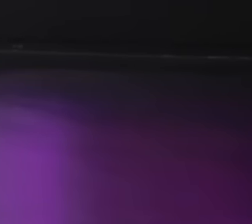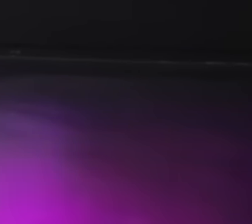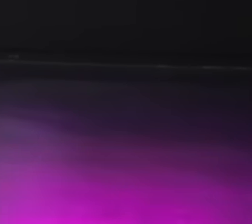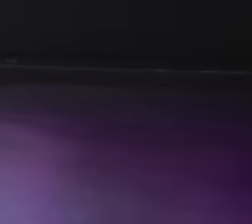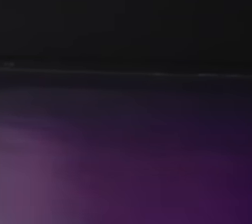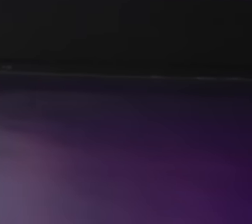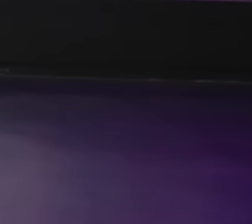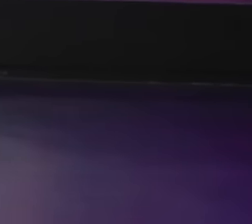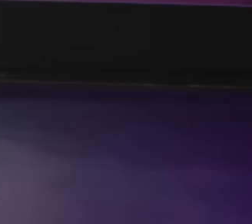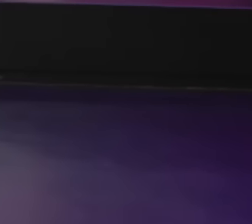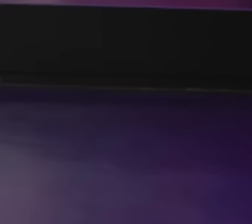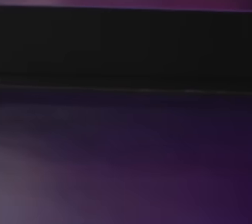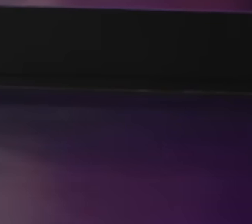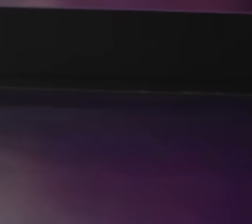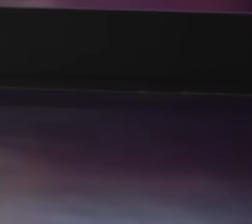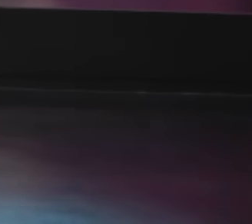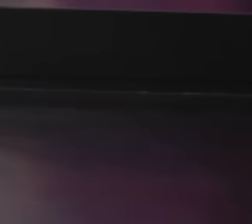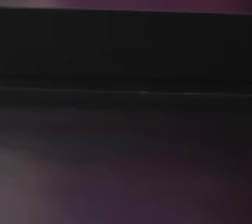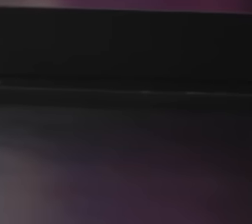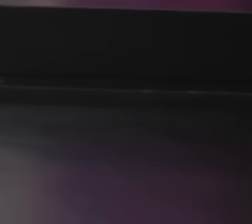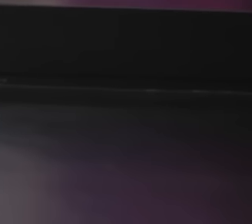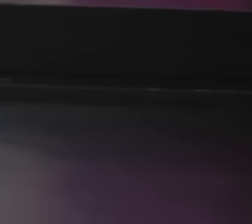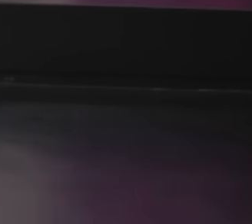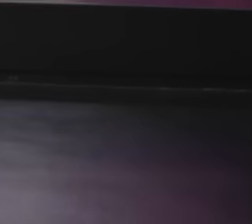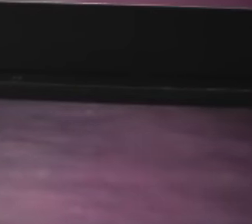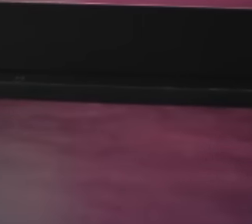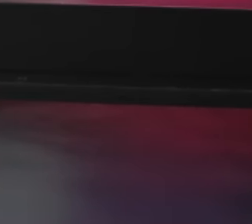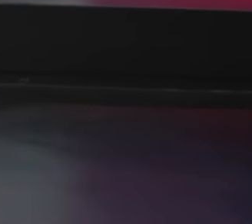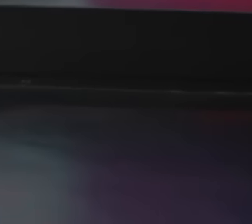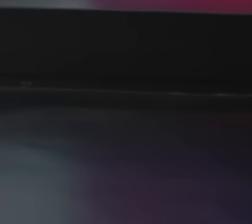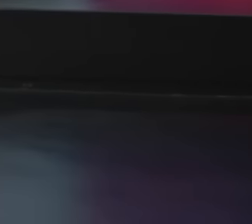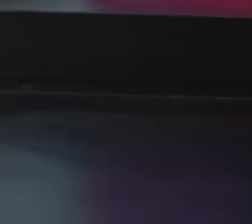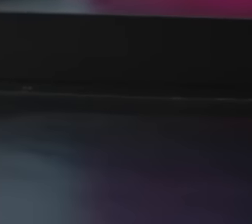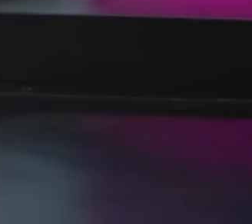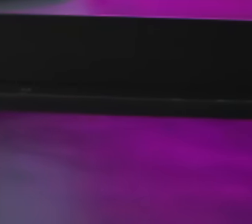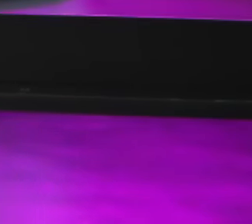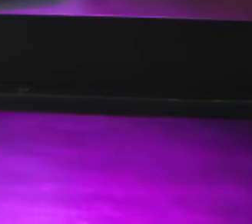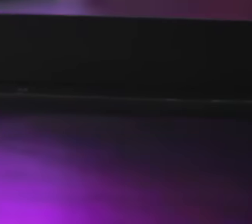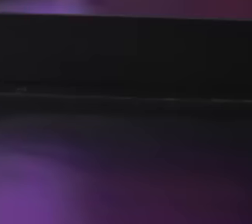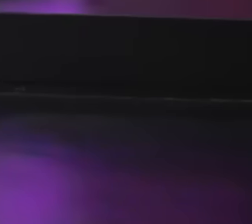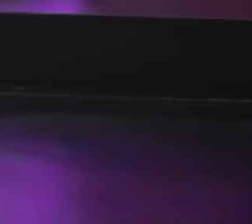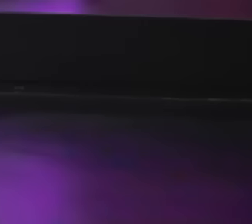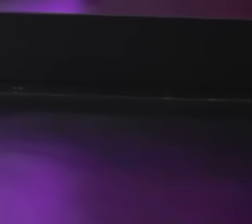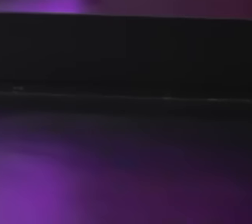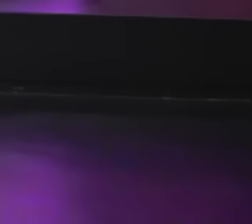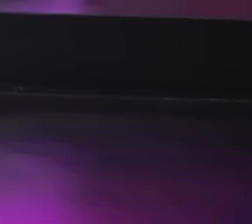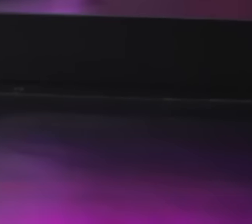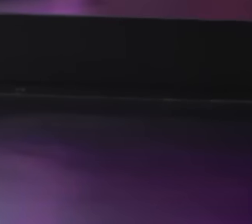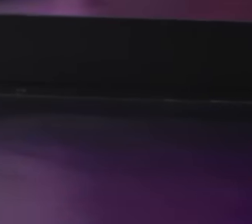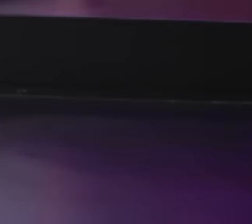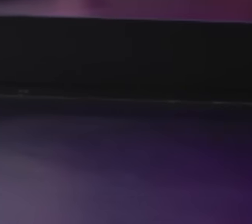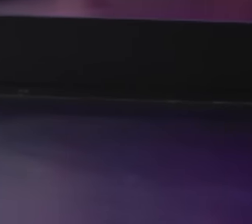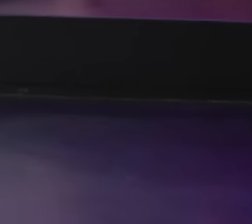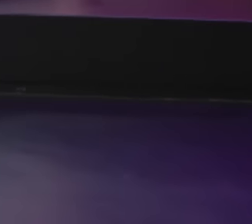Surah Al-Taubah adalah satu surah yang amat unik untuk membekalkan formula kejayaan bagi sesebuah negeri ataupun negara.